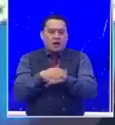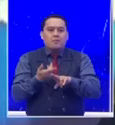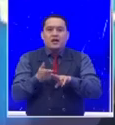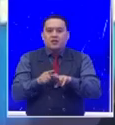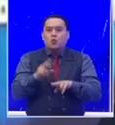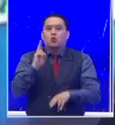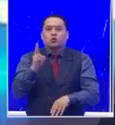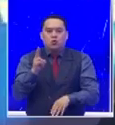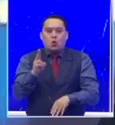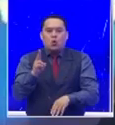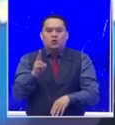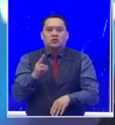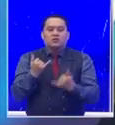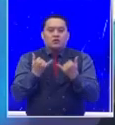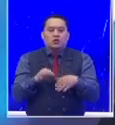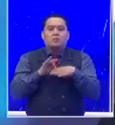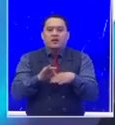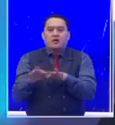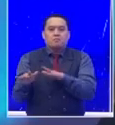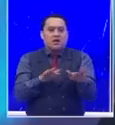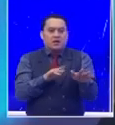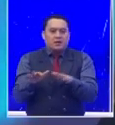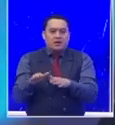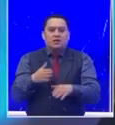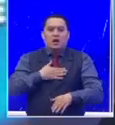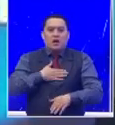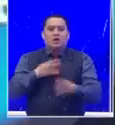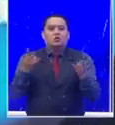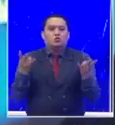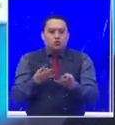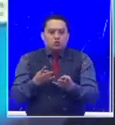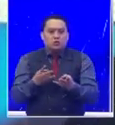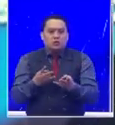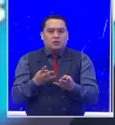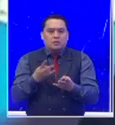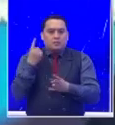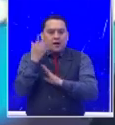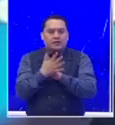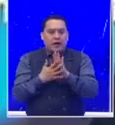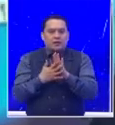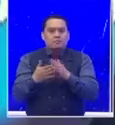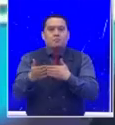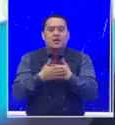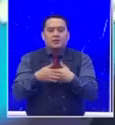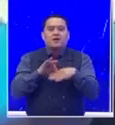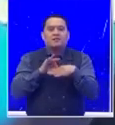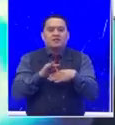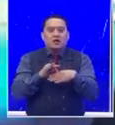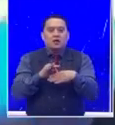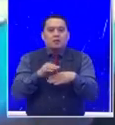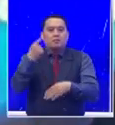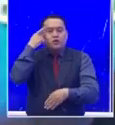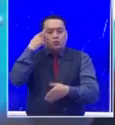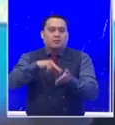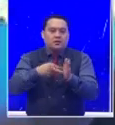кто намеревается сегодня проводить такие мероприятия, я думаю, надо, они должны хорошенько перед тем провести, хорошенько продумать